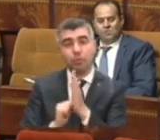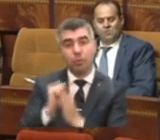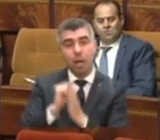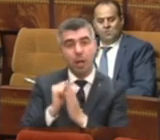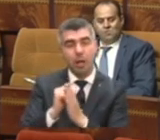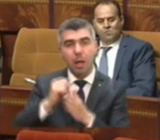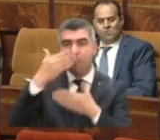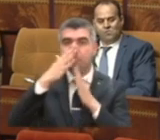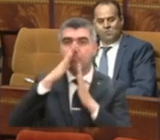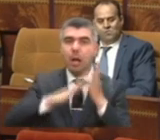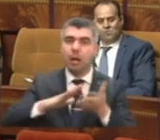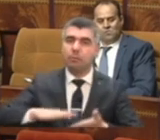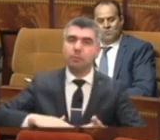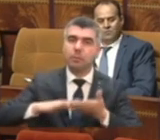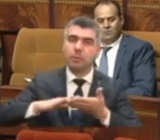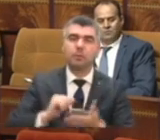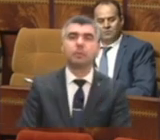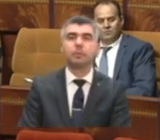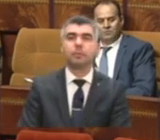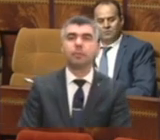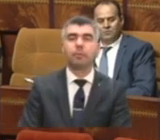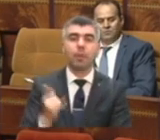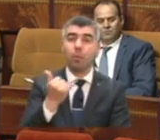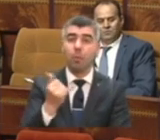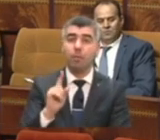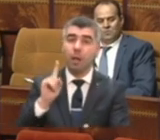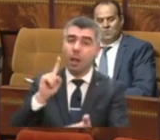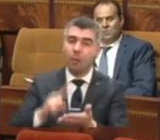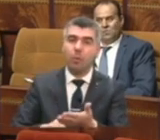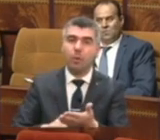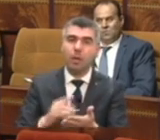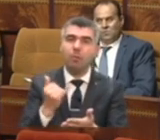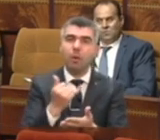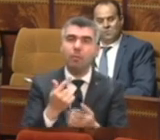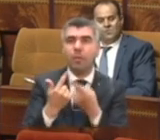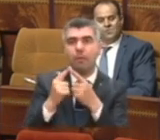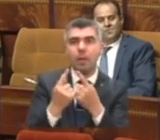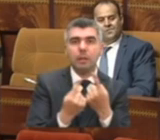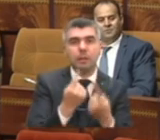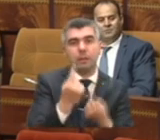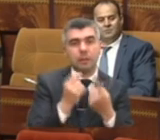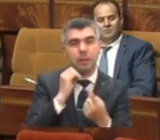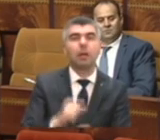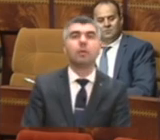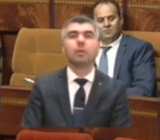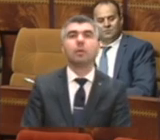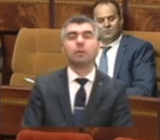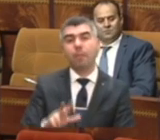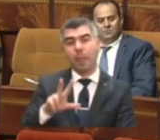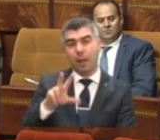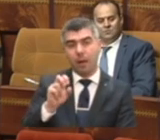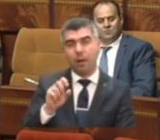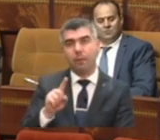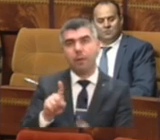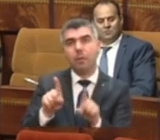بلادنا. في هذا السياق خاصكم تكونوا عمليين وواقعيين باش ما تزيدش وضعيه الطبقه الوسطى تتازم اكثر. معروف ان هناك